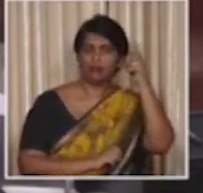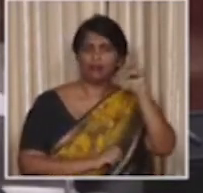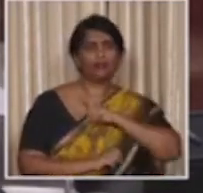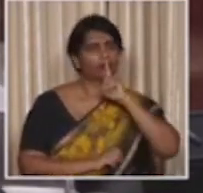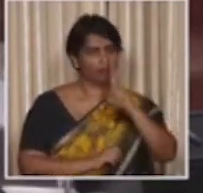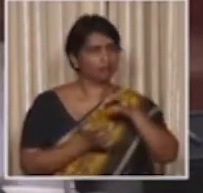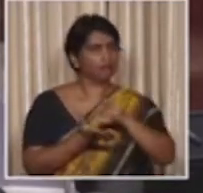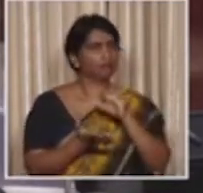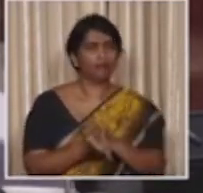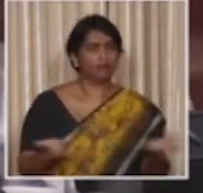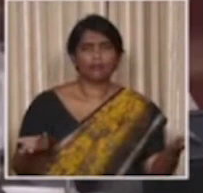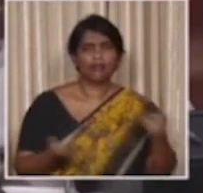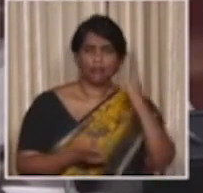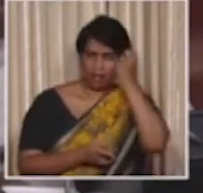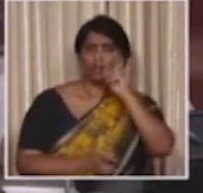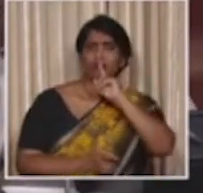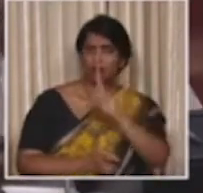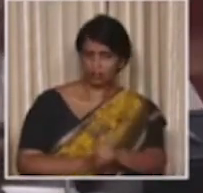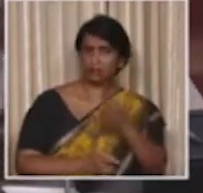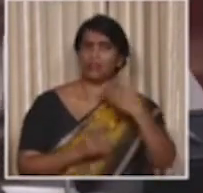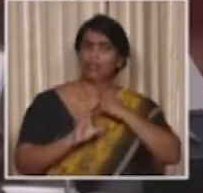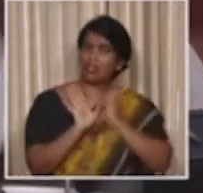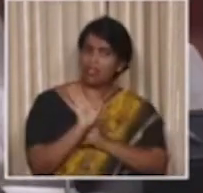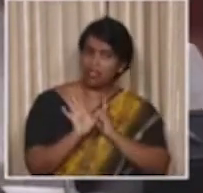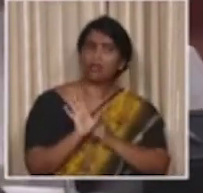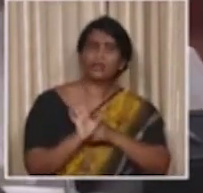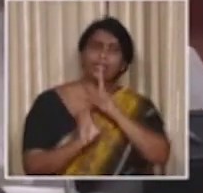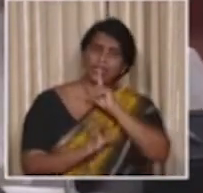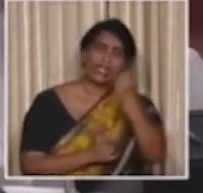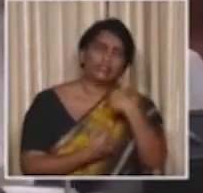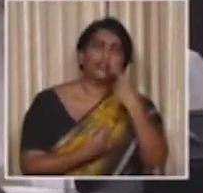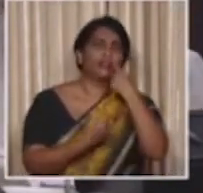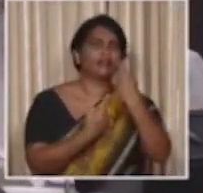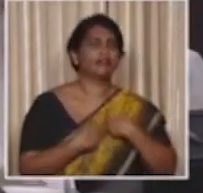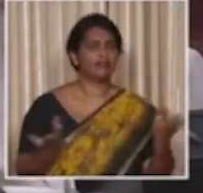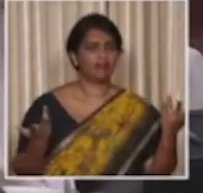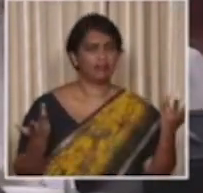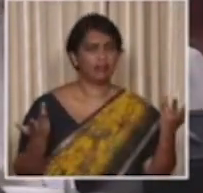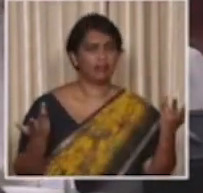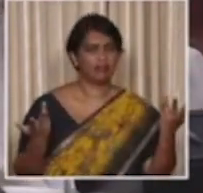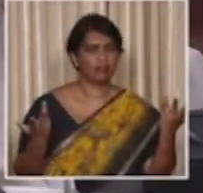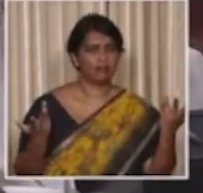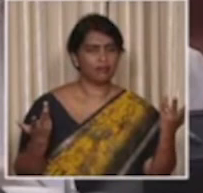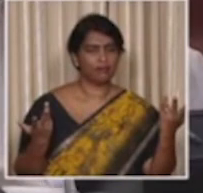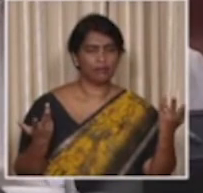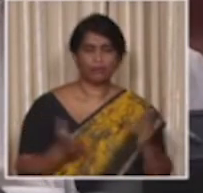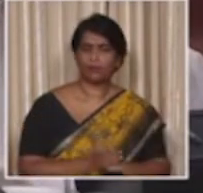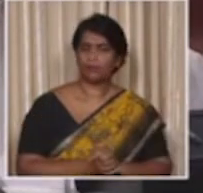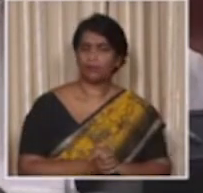මම තීරණයක් ඉල්ලනවා මේක ගැන. ඔබතුමා තීරණයක් දෙන්න. ඔබතුමා අපි හැමදාම තීරණය ඉල්ලනවා ඔබතුමා තීරණ දෙන්න. ඉතින්